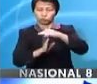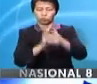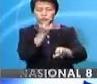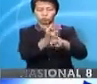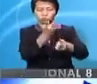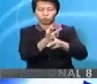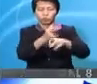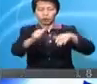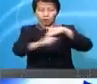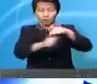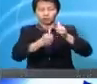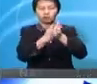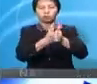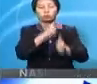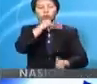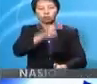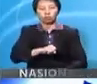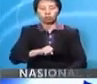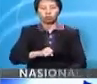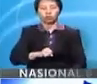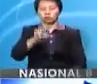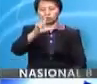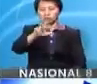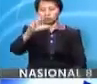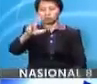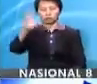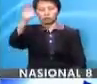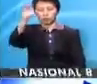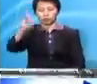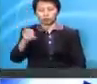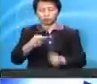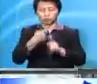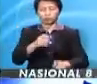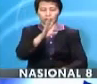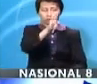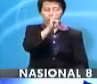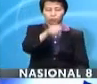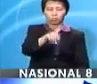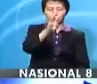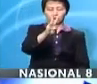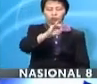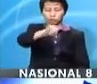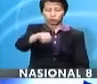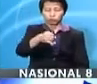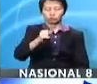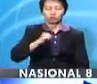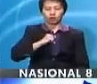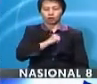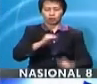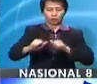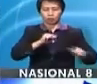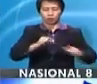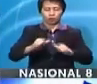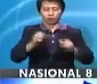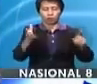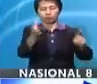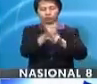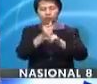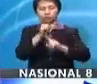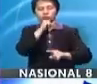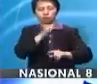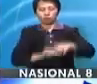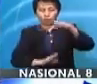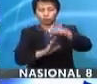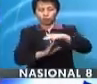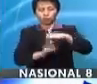simpanan asas mengikut umur, iaitu 33% daripada 6.69 juta ahli aktif mencapai kuantum